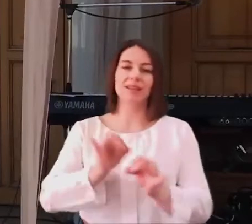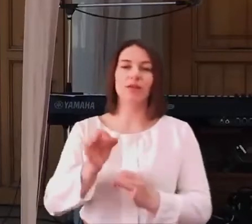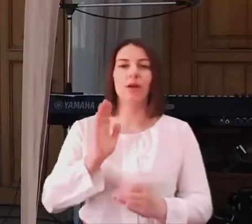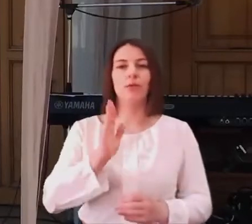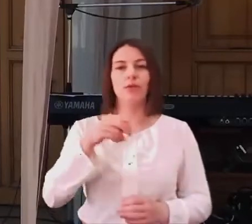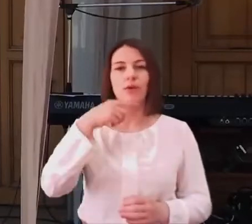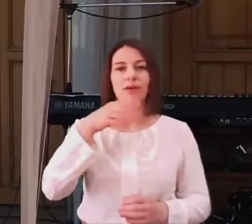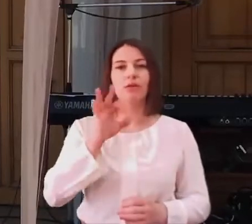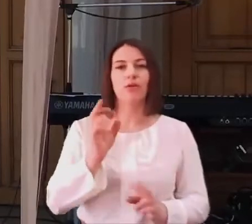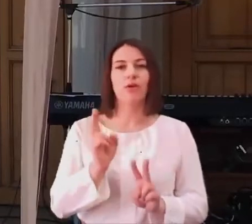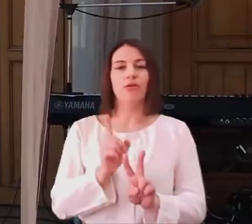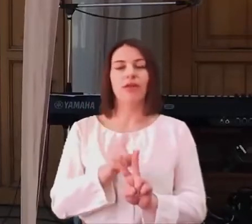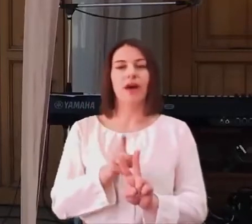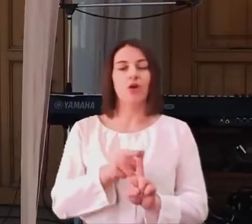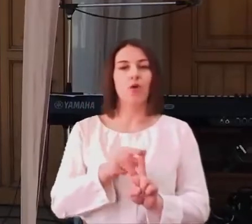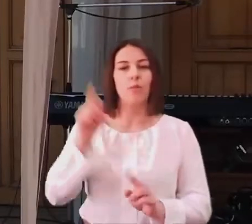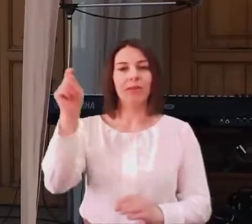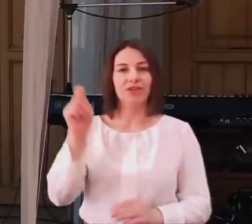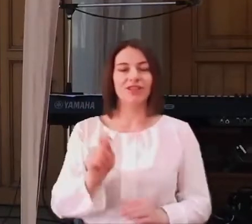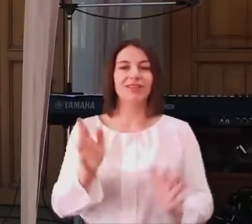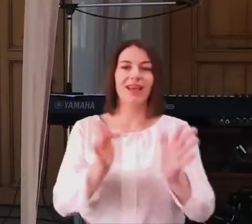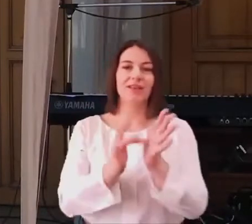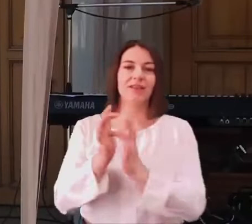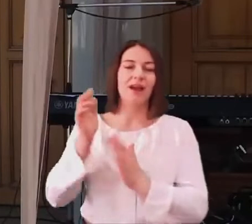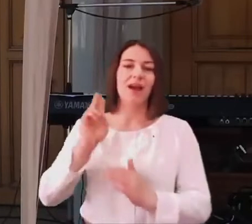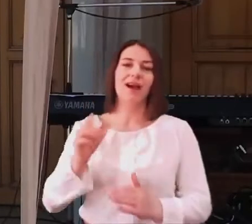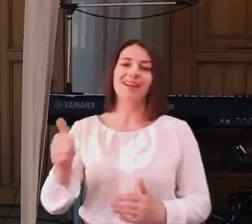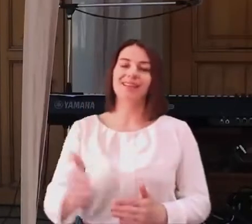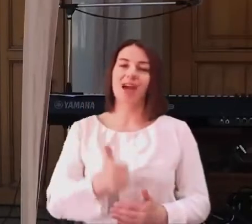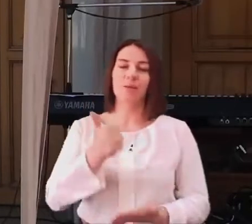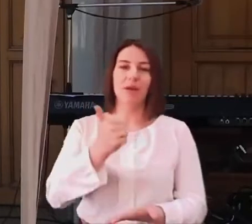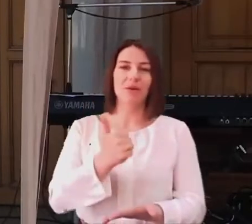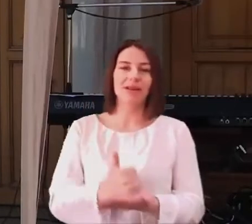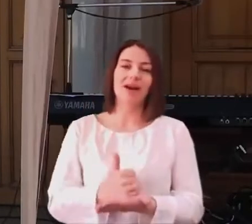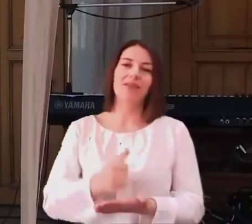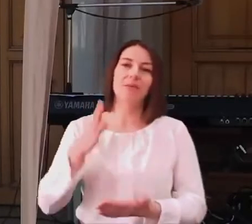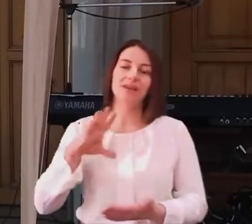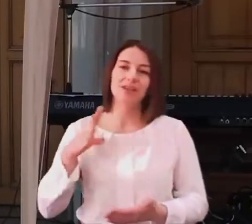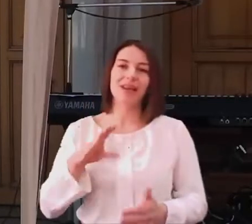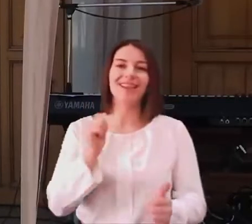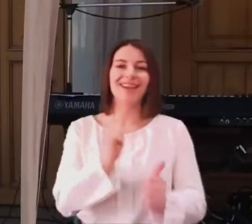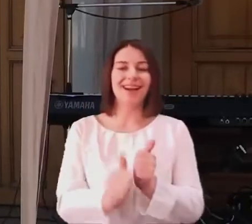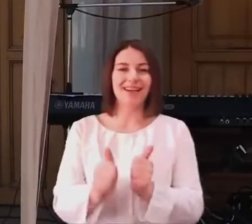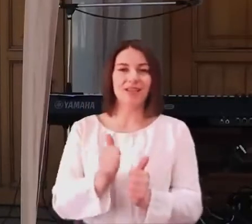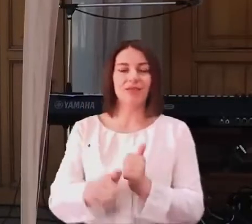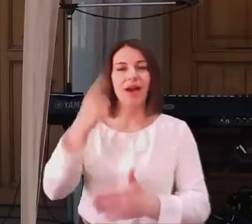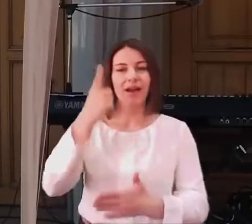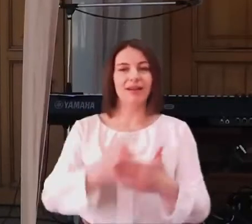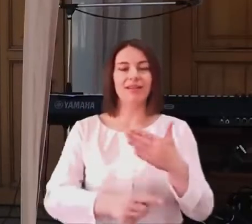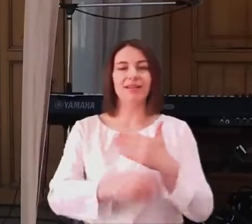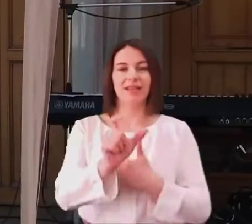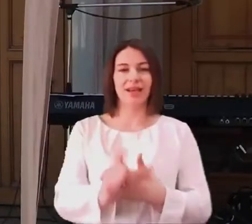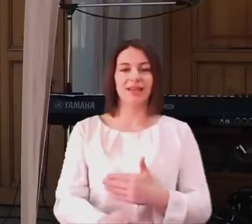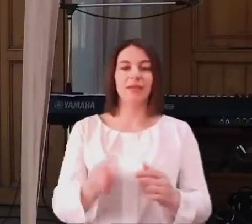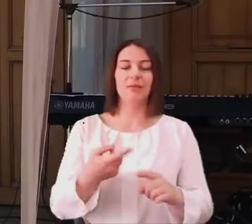Иисуса Христа, как самом главном ожидании каждого человека, каждого христианина. Это главное ожидание,